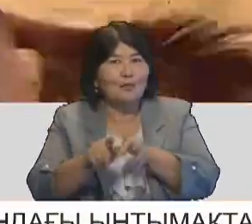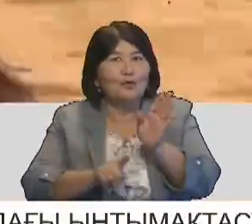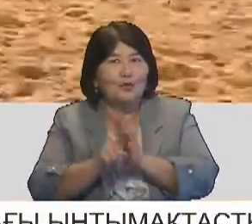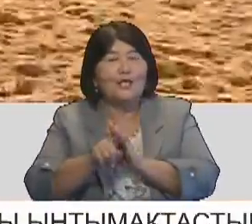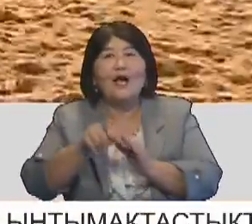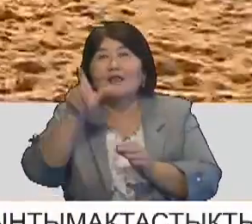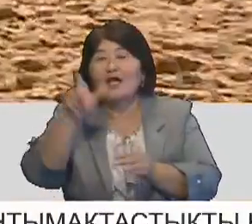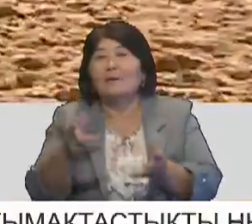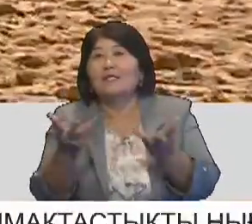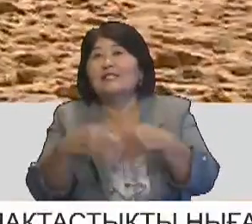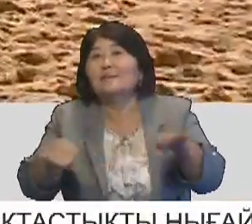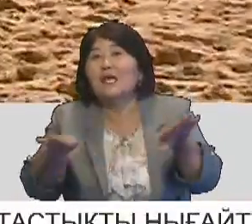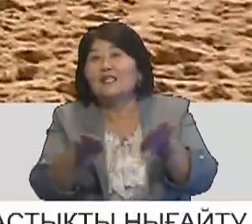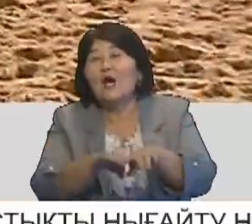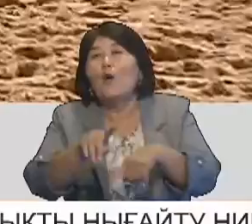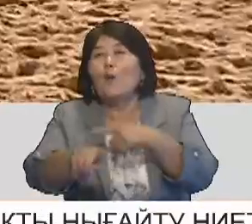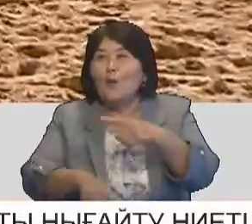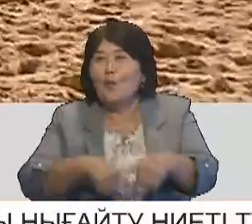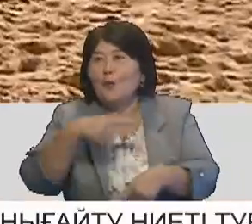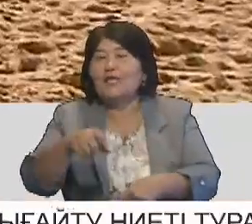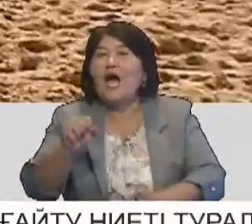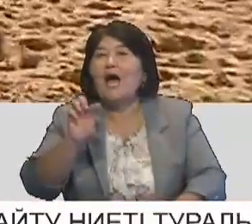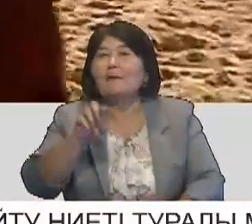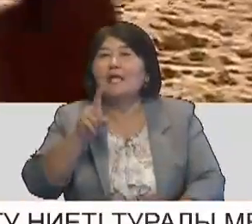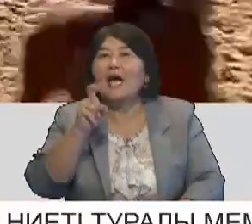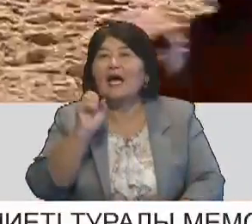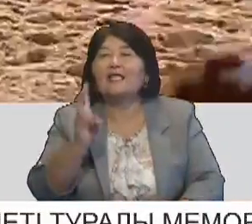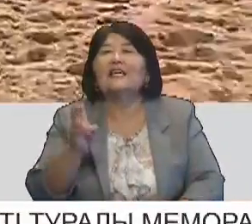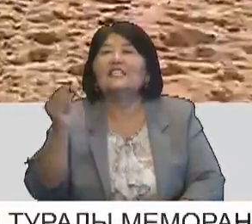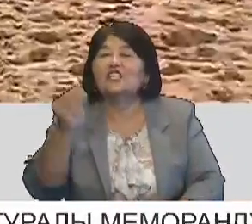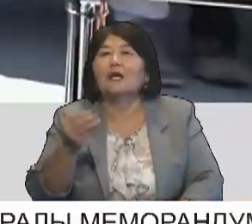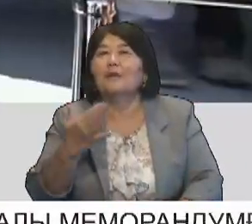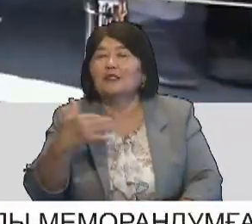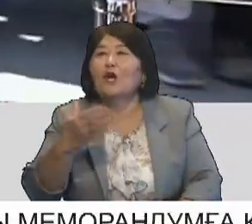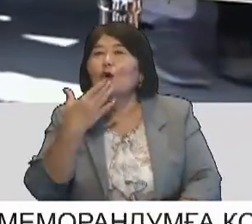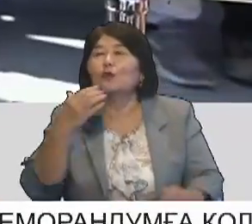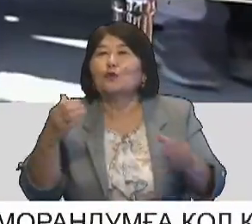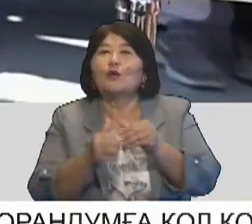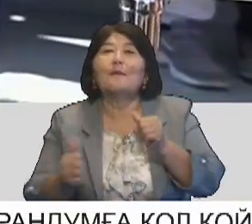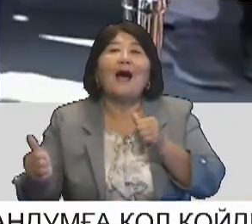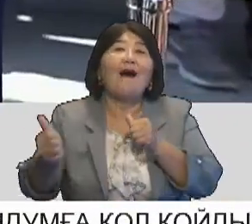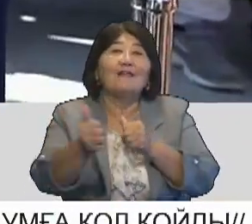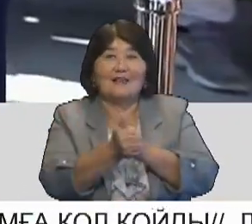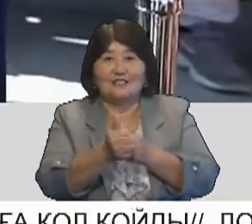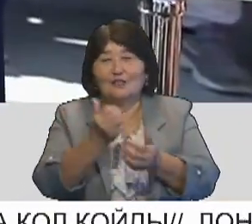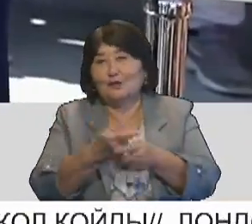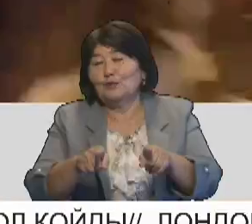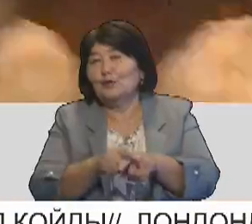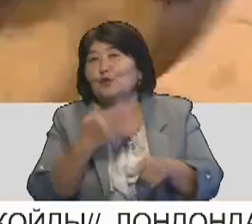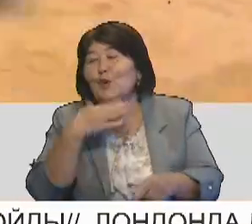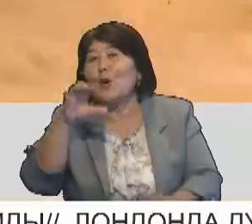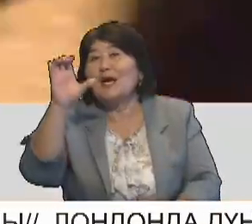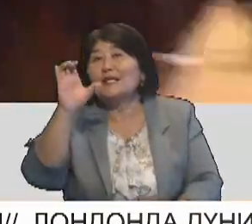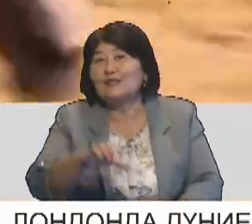таблодағы есепті теңестірді. Одан соң Абылайхан Нышанбек көзге түсіп, ұлттық құрама алға шықты. Дегенмен, соңғы